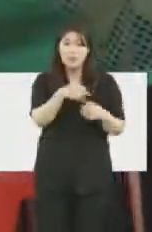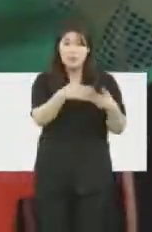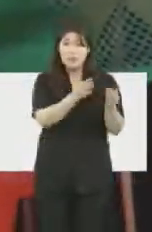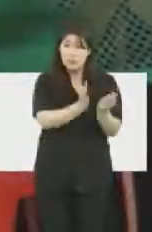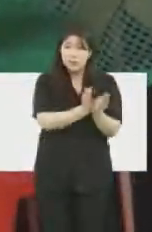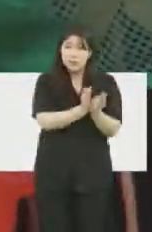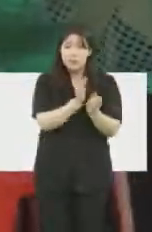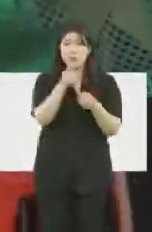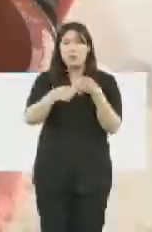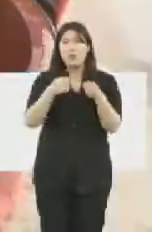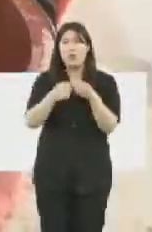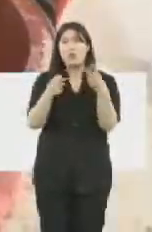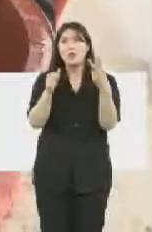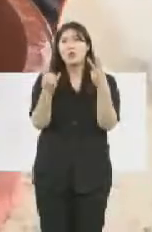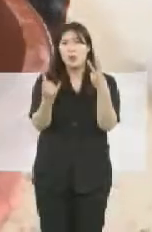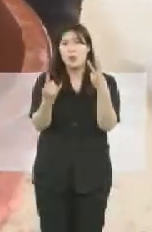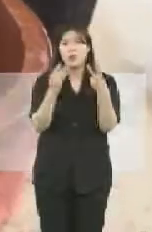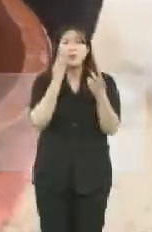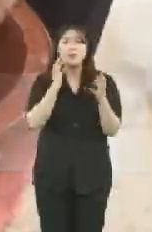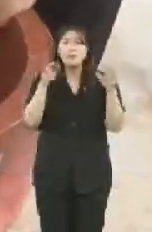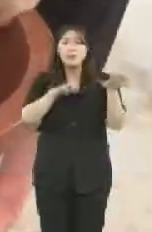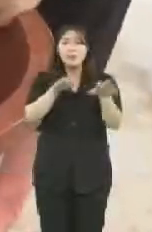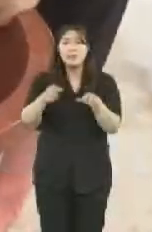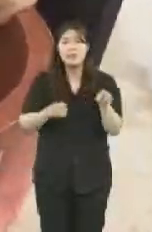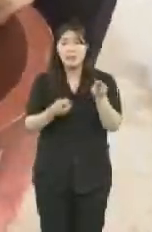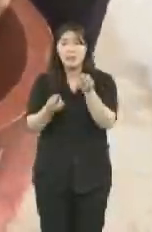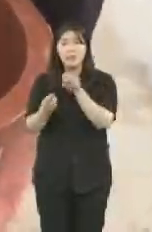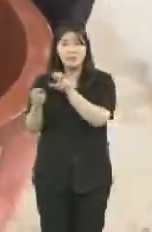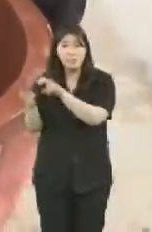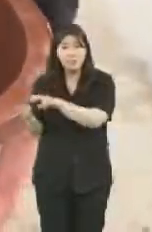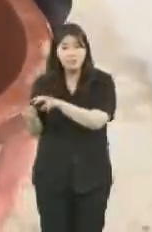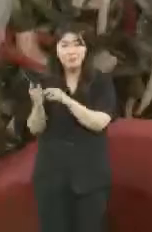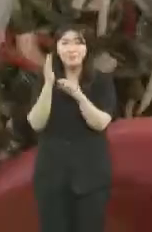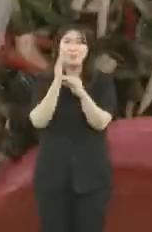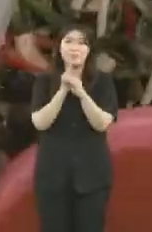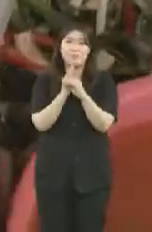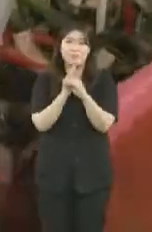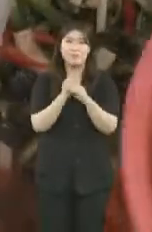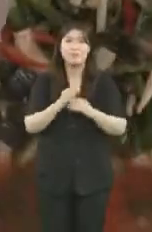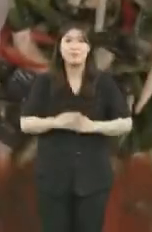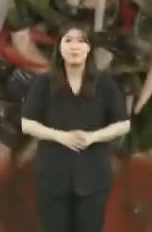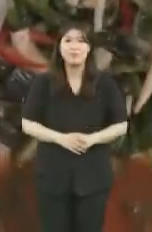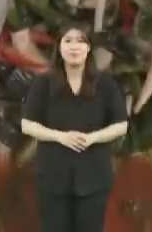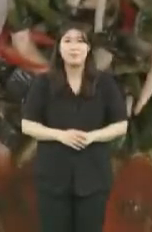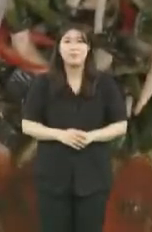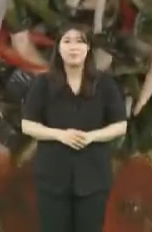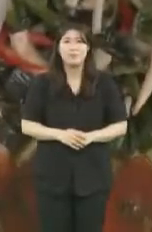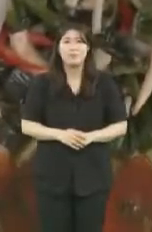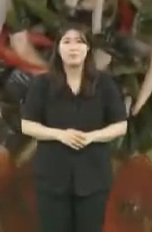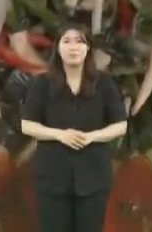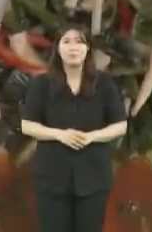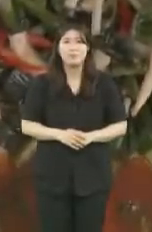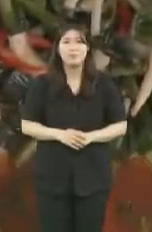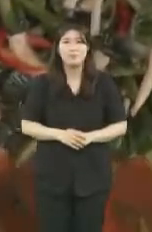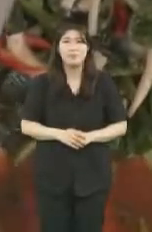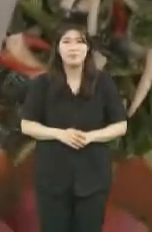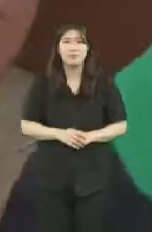봄, 겨울 2회에 걸쳐 김치 나눔을 실천하는 등 저소득층 나눔 활동에 앞장서고 있습니다.